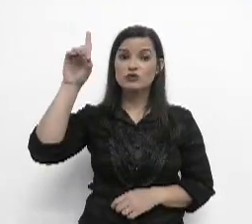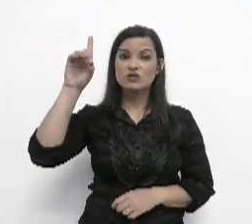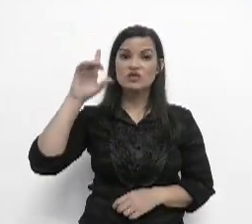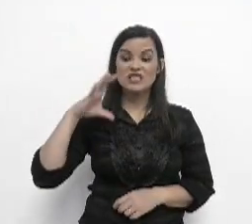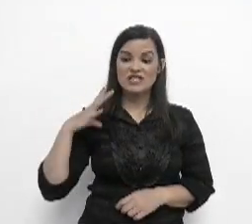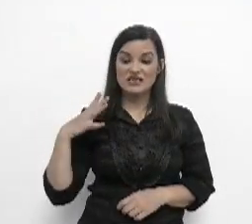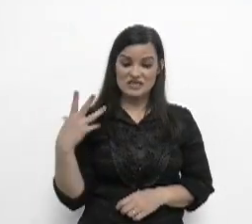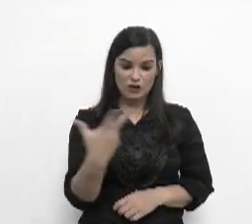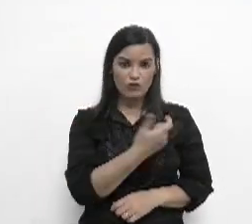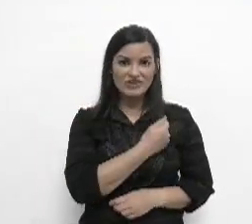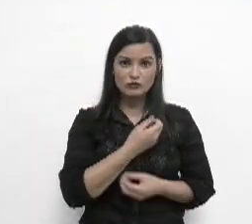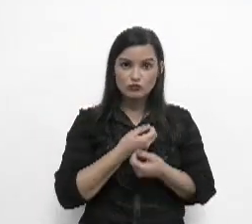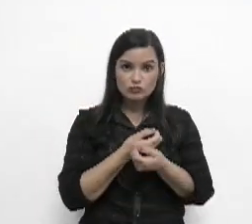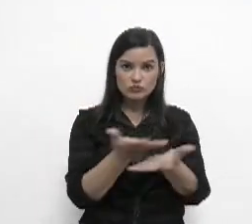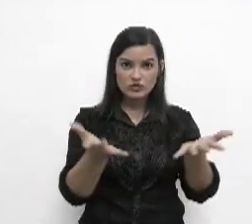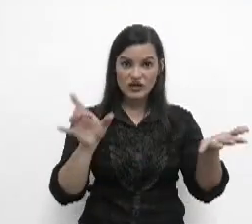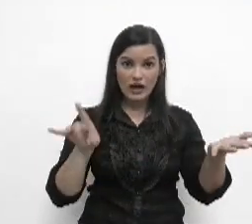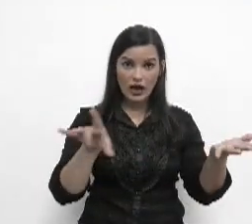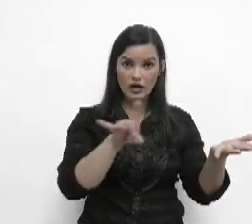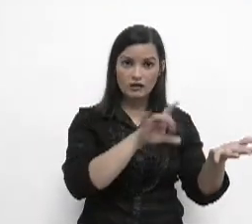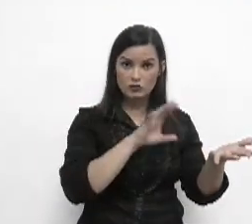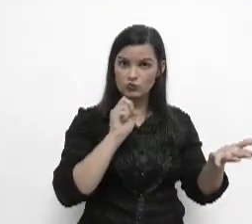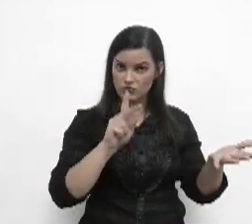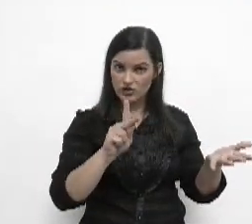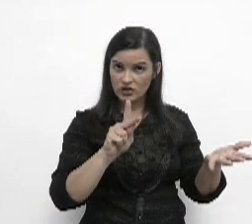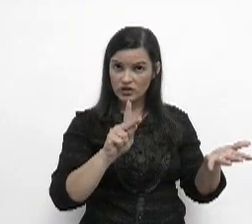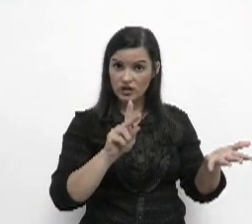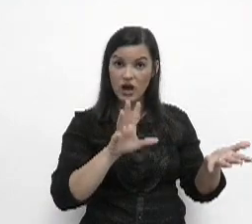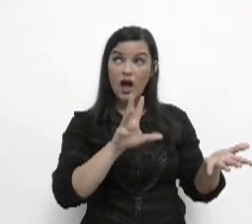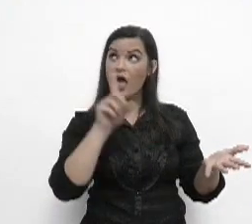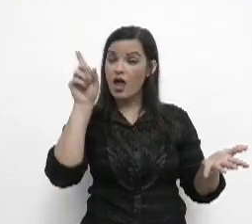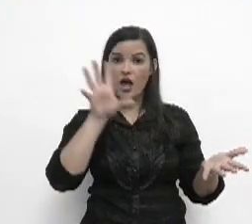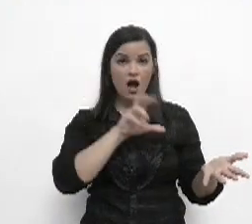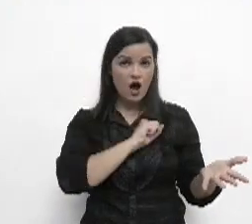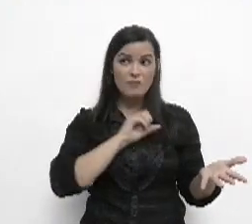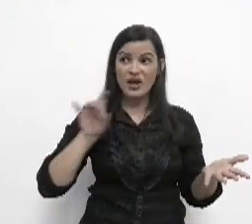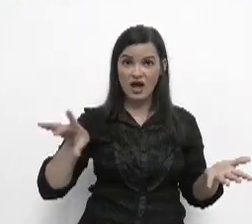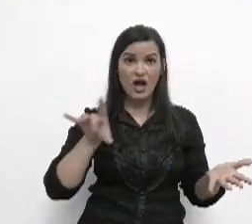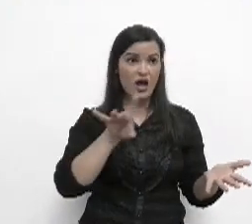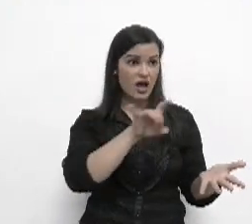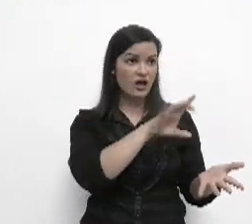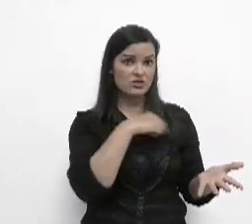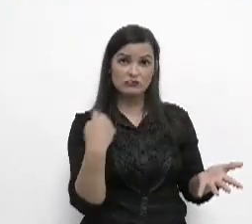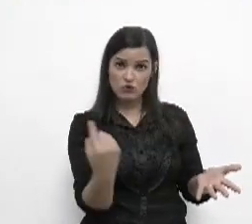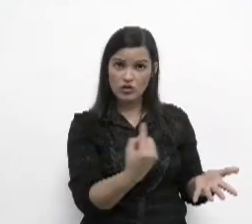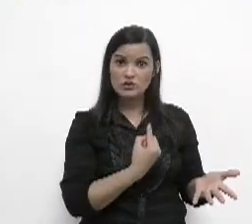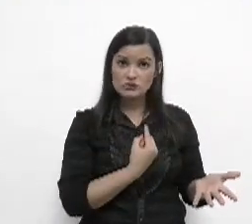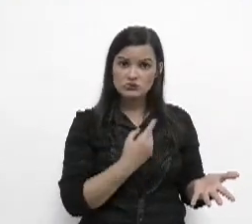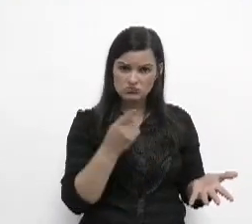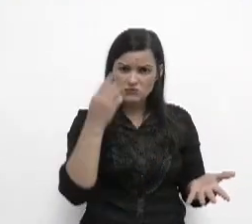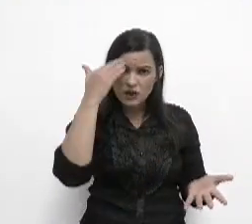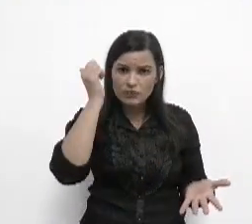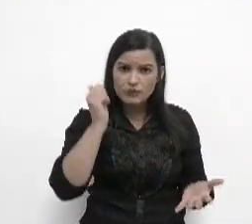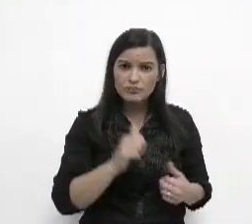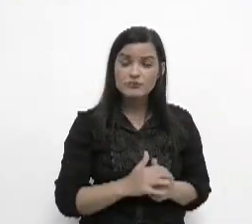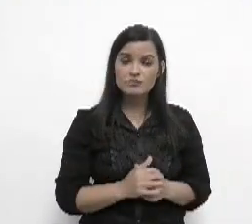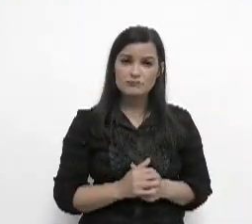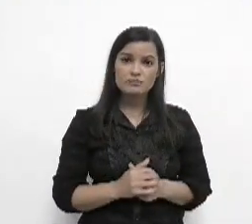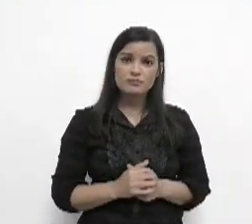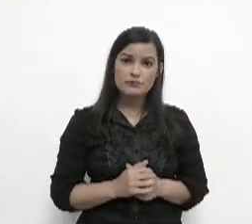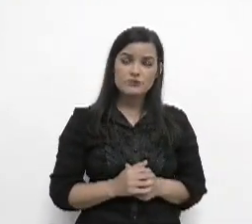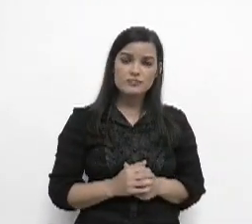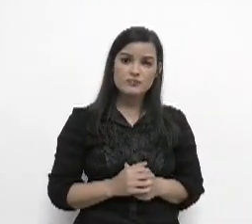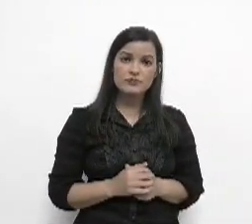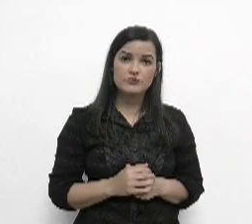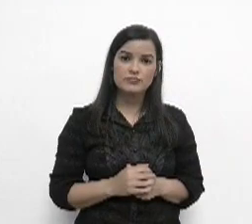também ama todos nós que estamos aqui. Vocês sabiam disso? 우리가 강력한 하나님의 군대가 되려면 우리라고 하는